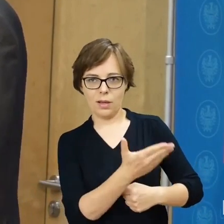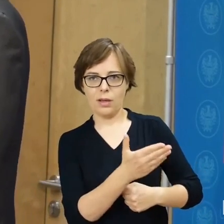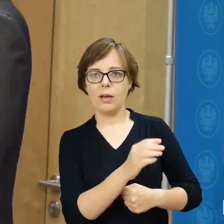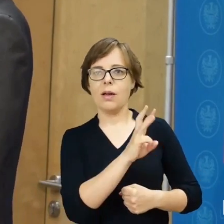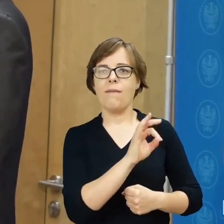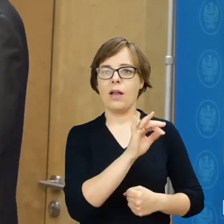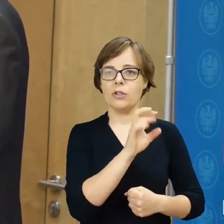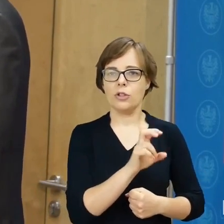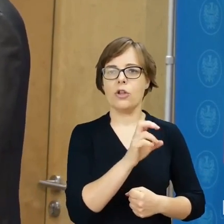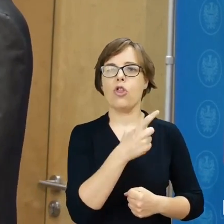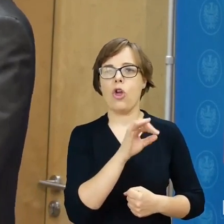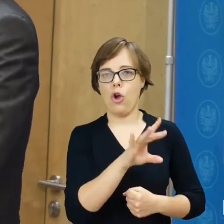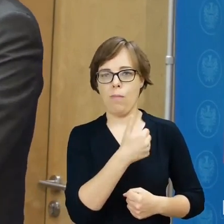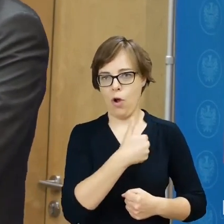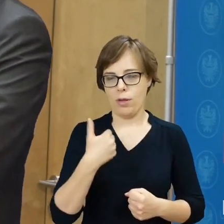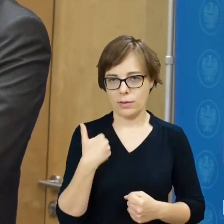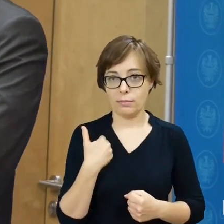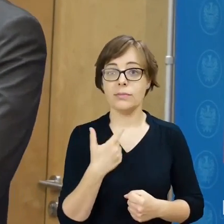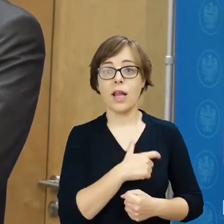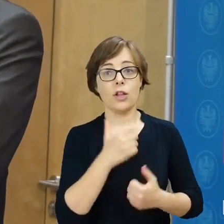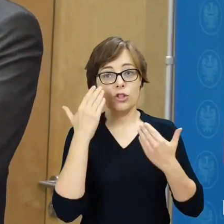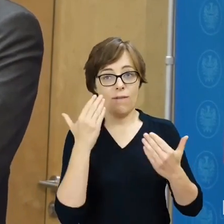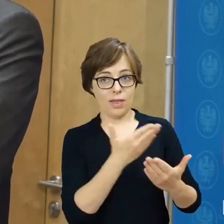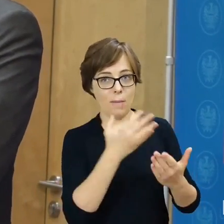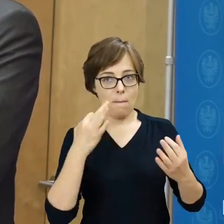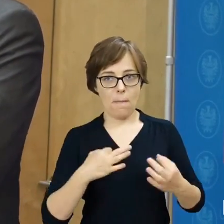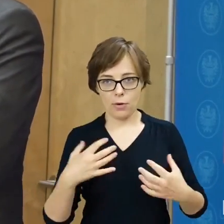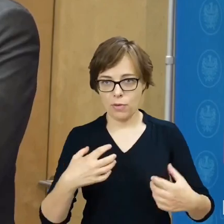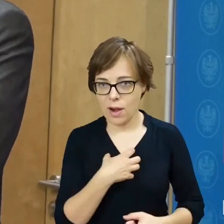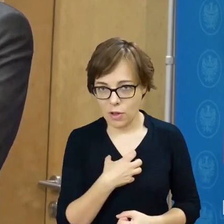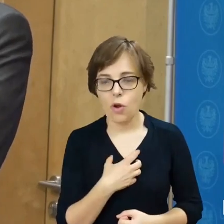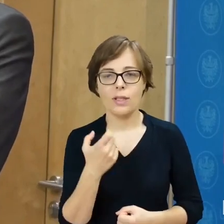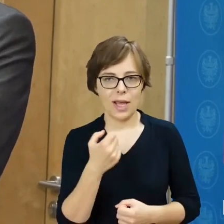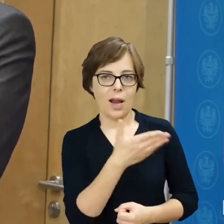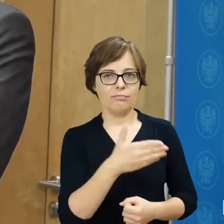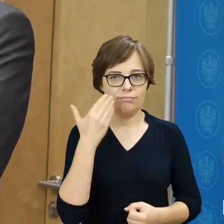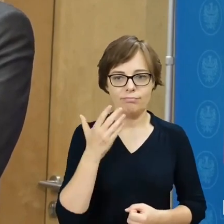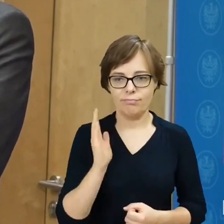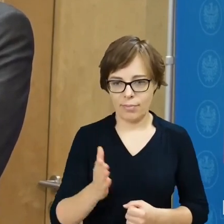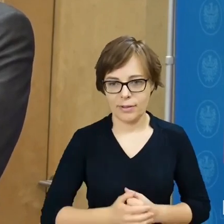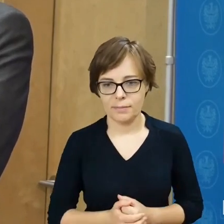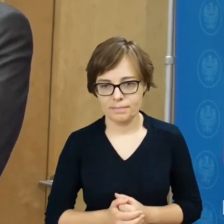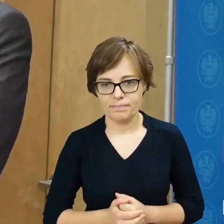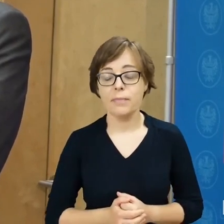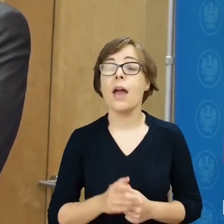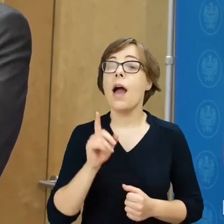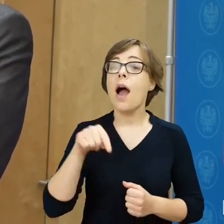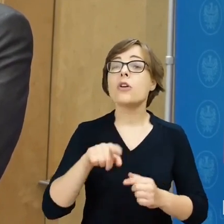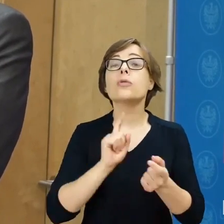Serdecznie witam panią dyrektor. Za chwilę też oddam jej głos. A proszę państwa, okazja do tego spotkania jest z jednej